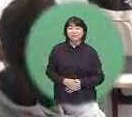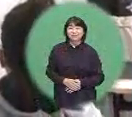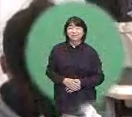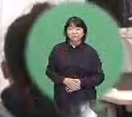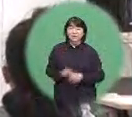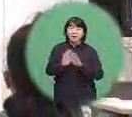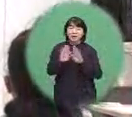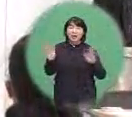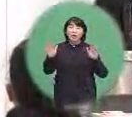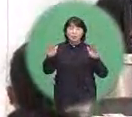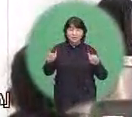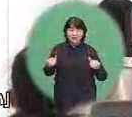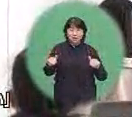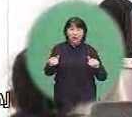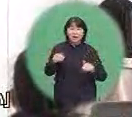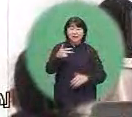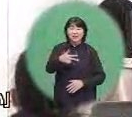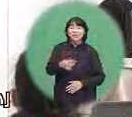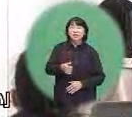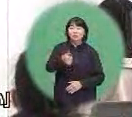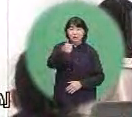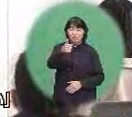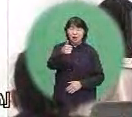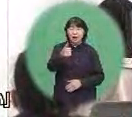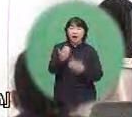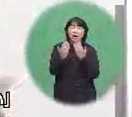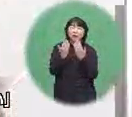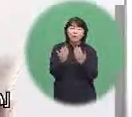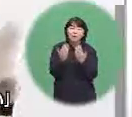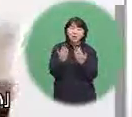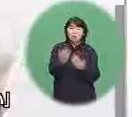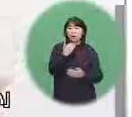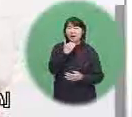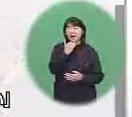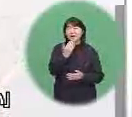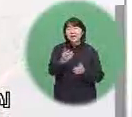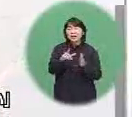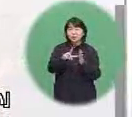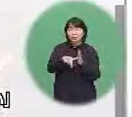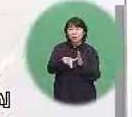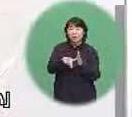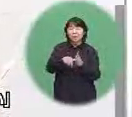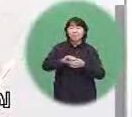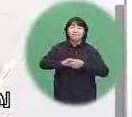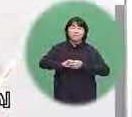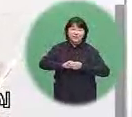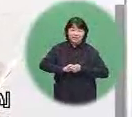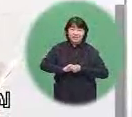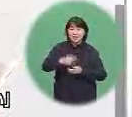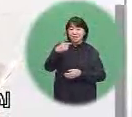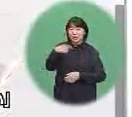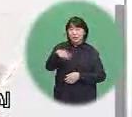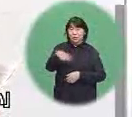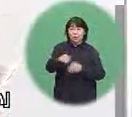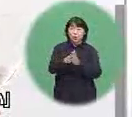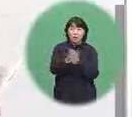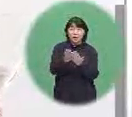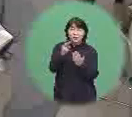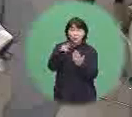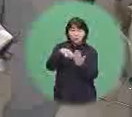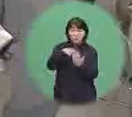開校式で品川市長は、勉強が嫌になった時こそ教科書を読んでくださいとアドバイスしました